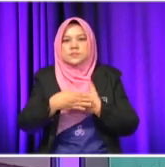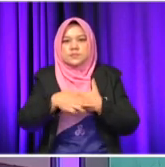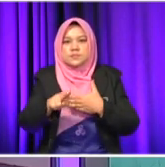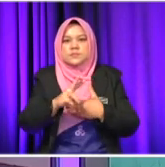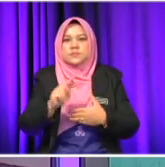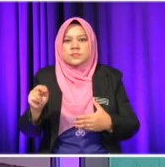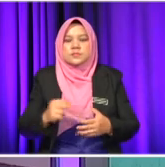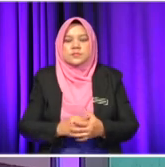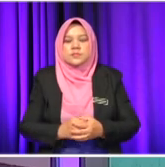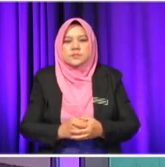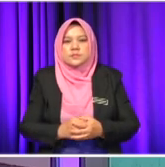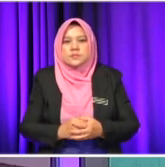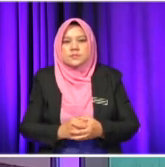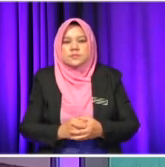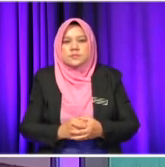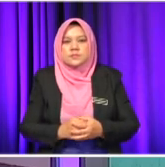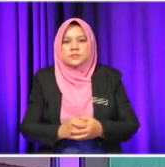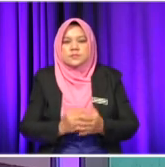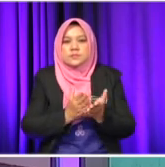Oke seterusnya